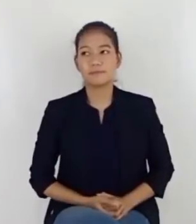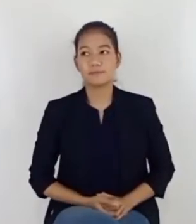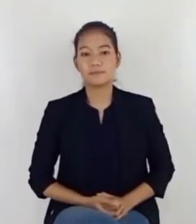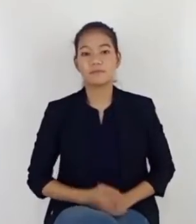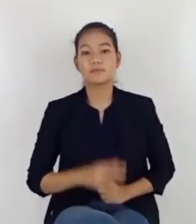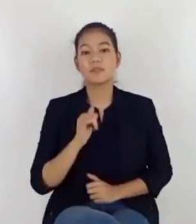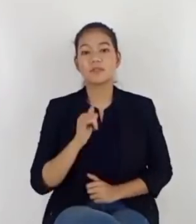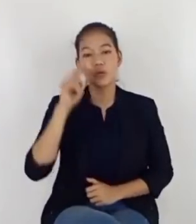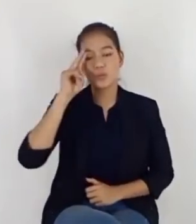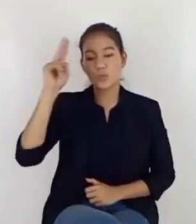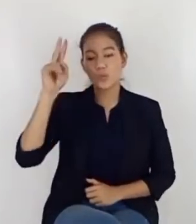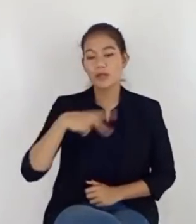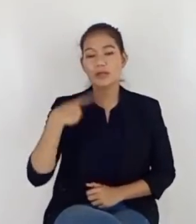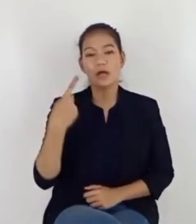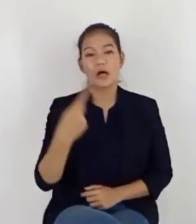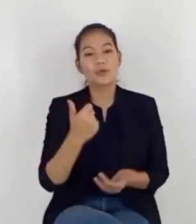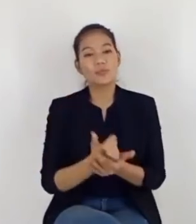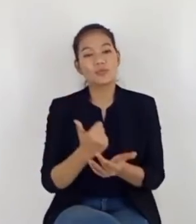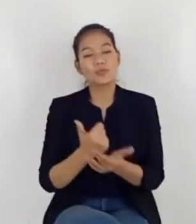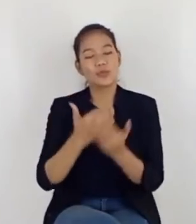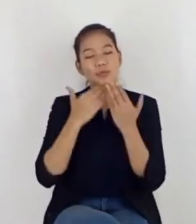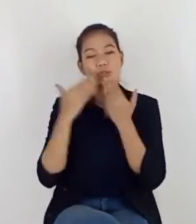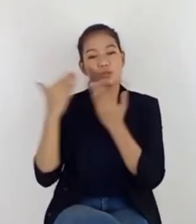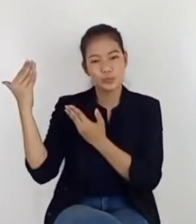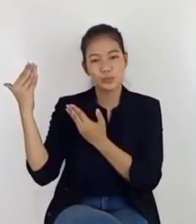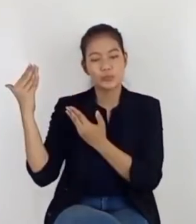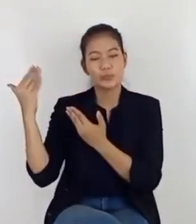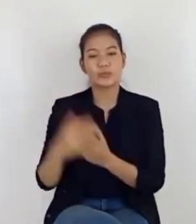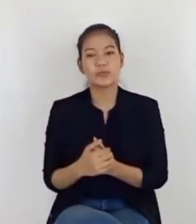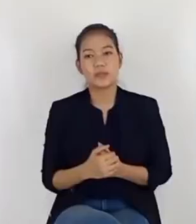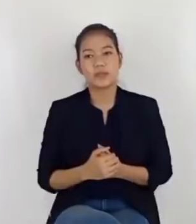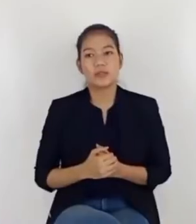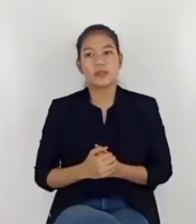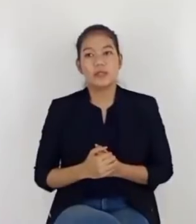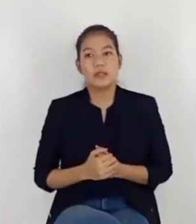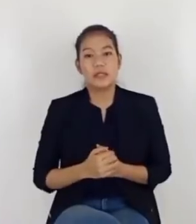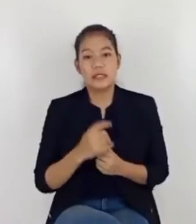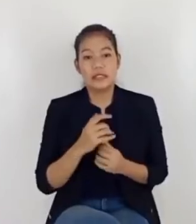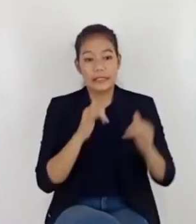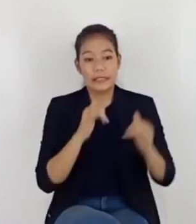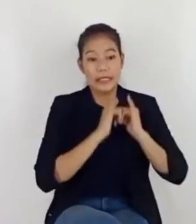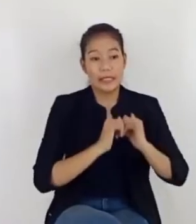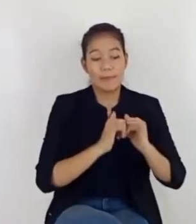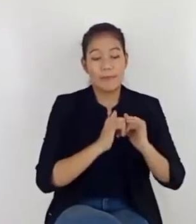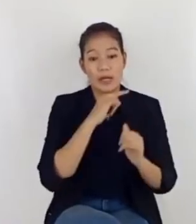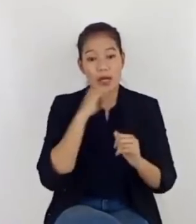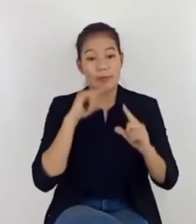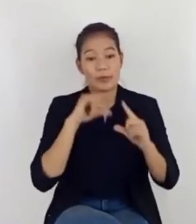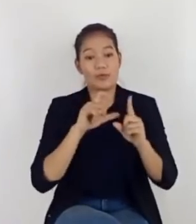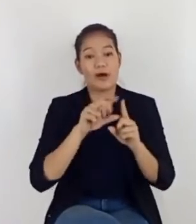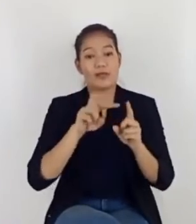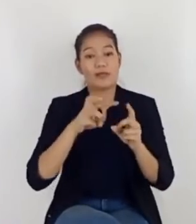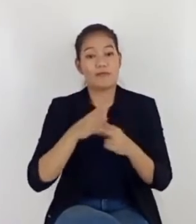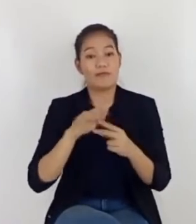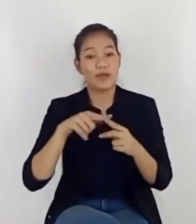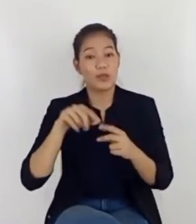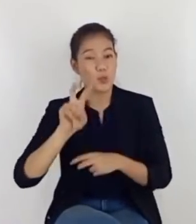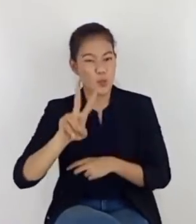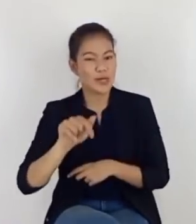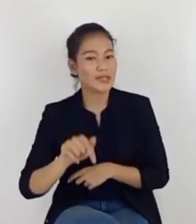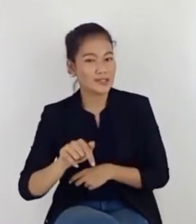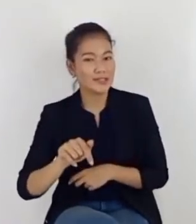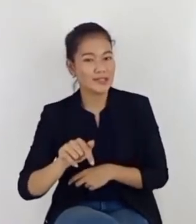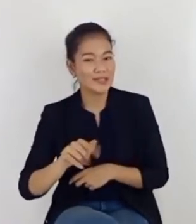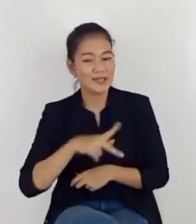Ya Tuhan, kami sungguh bersyukur dalam ibadah Minggu Advent kedua ini.